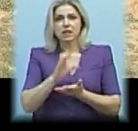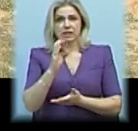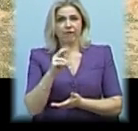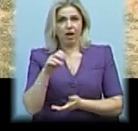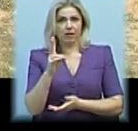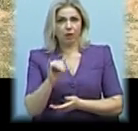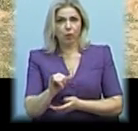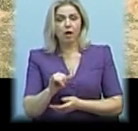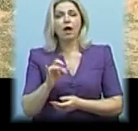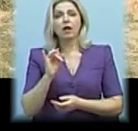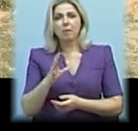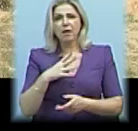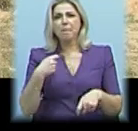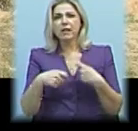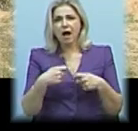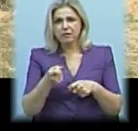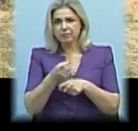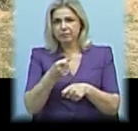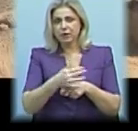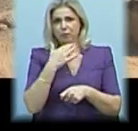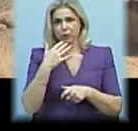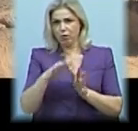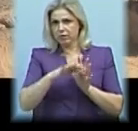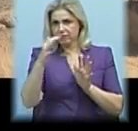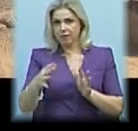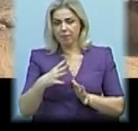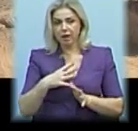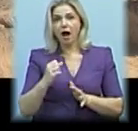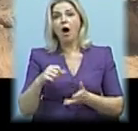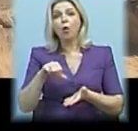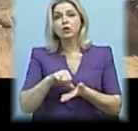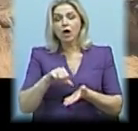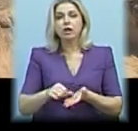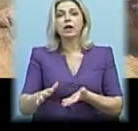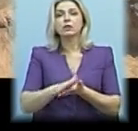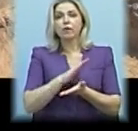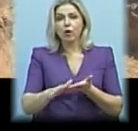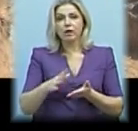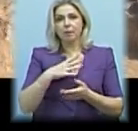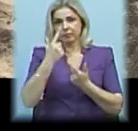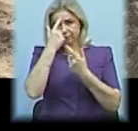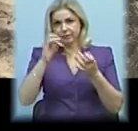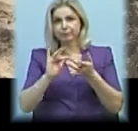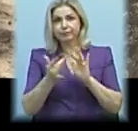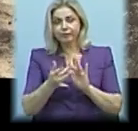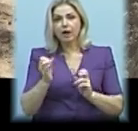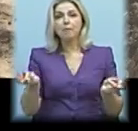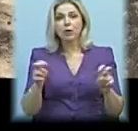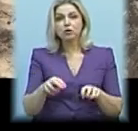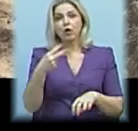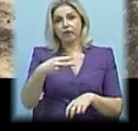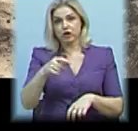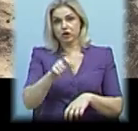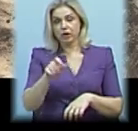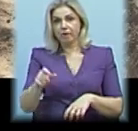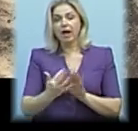на звалище відходів, пластику, а не на городище. Учасників акції збирали закликами у соцмережах. Прийшло 20 чоловік. Від